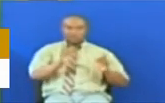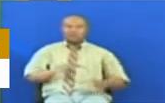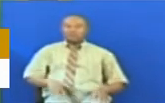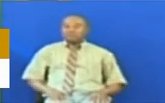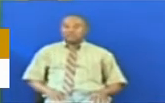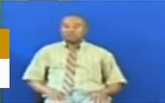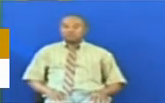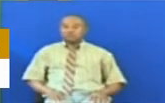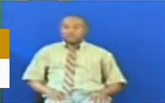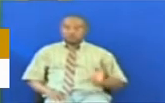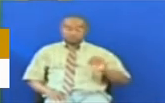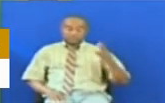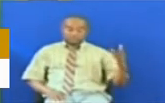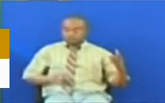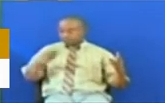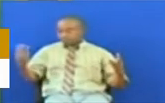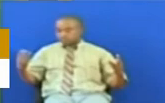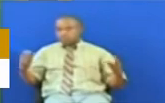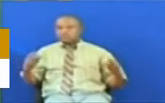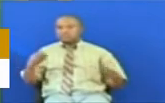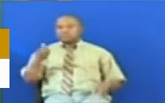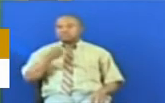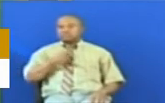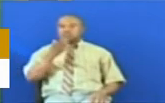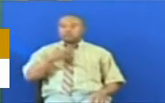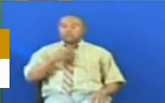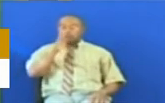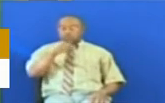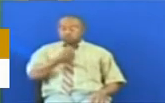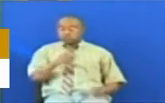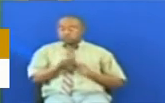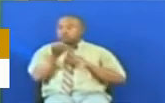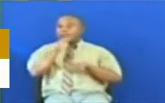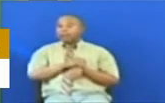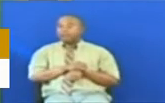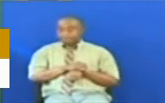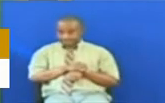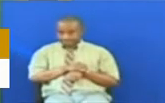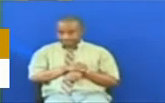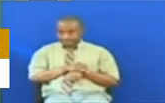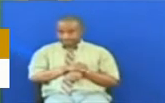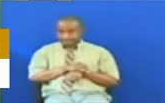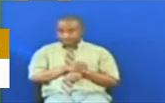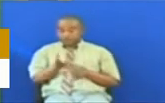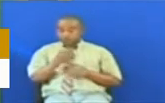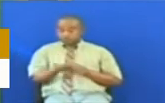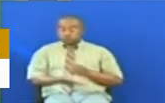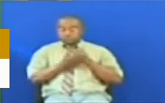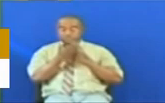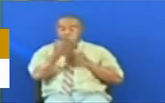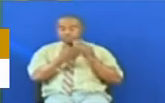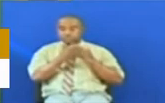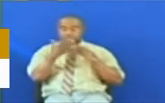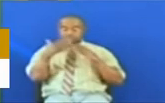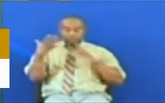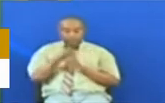Tunachosema, kwa sababu tunataka mtu mwenye taaluma pana ili kuweza kusaidia nchi iweze kupata